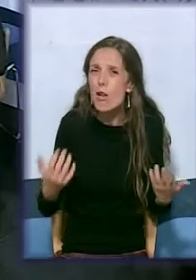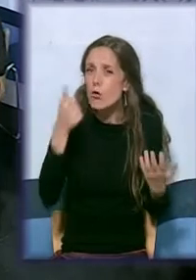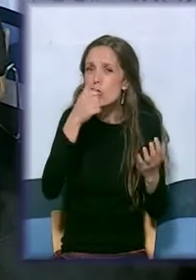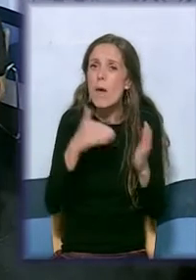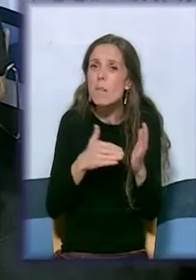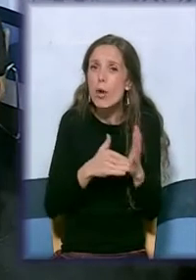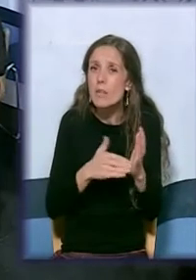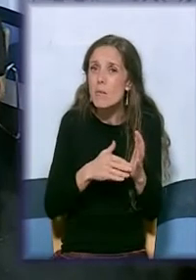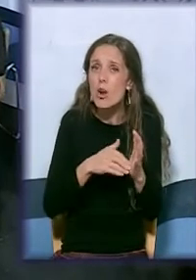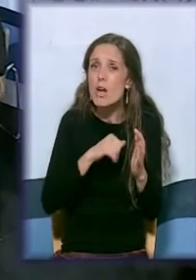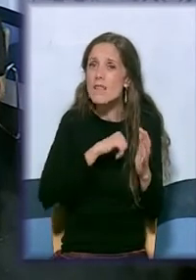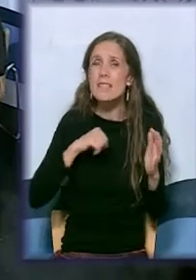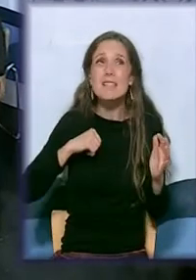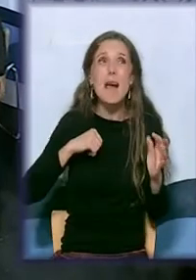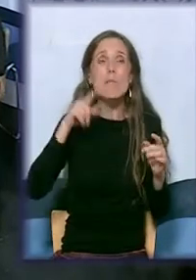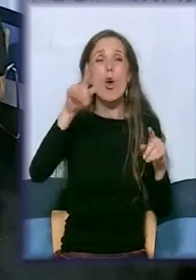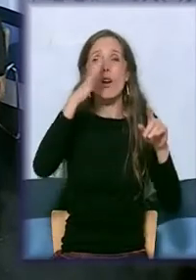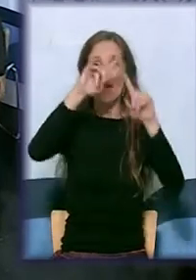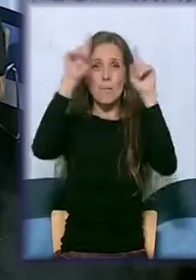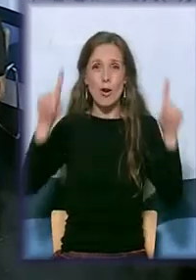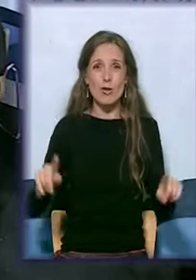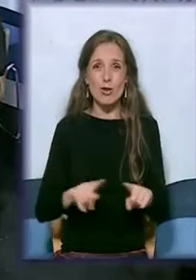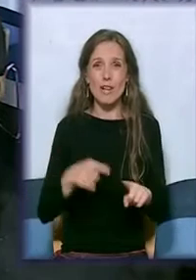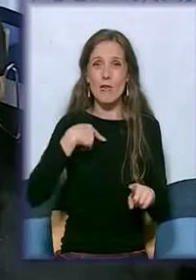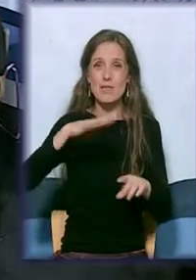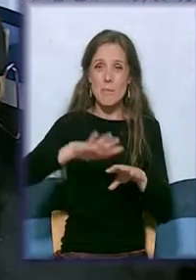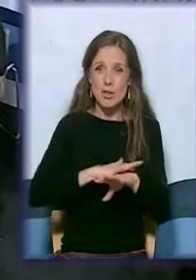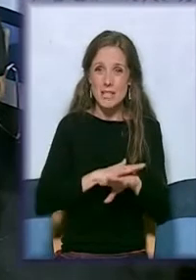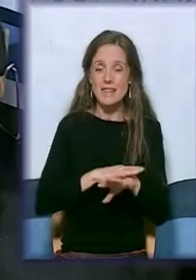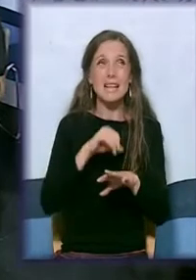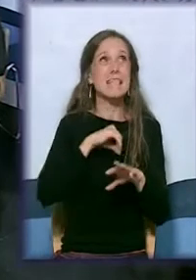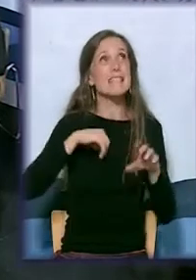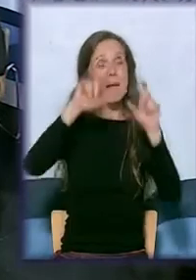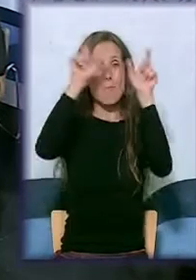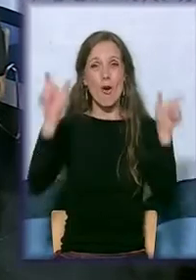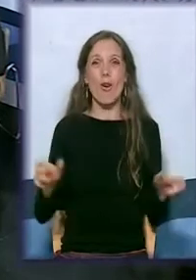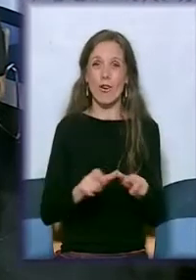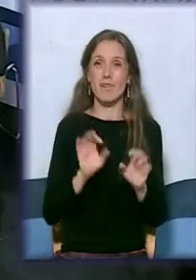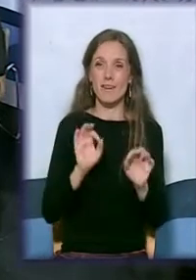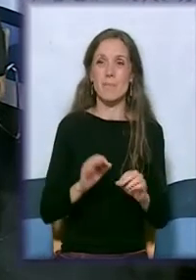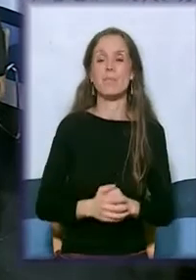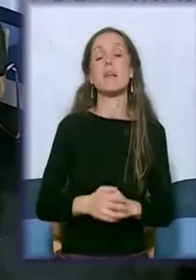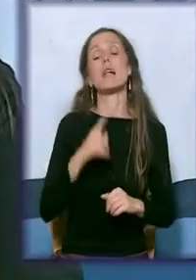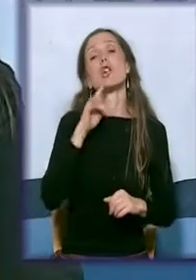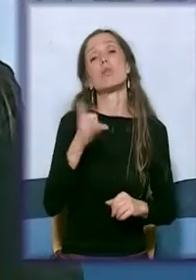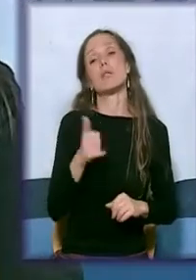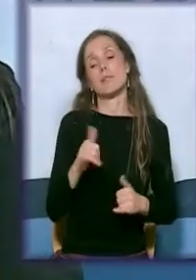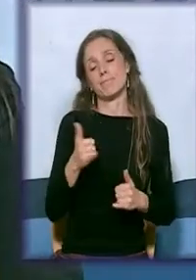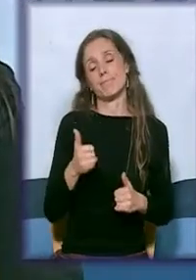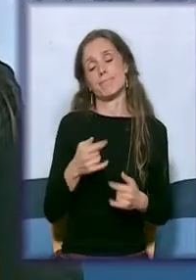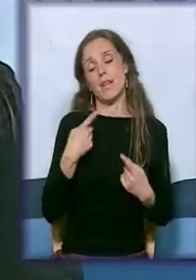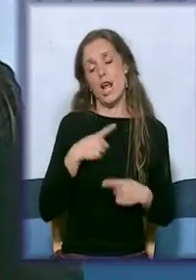potrebno? Samo su ostali prozori, kako rekao, i kao što sam tamo osetila da su oni dobri. Okvir. Da. Okvir. Nažalost, jeste desila